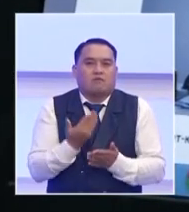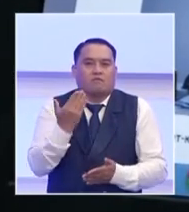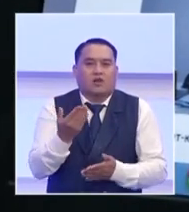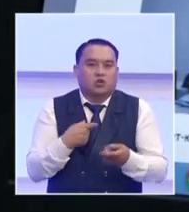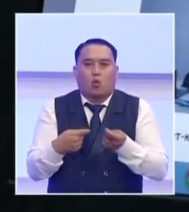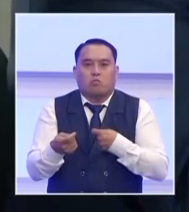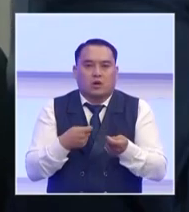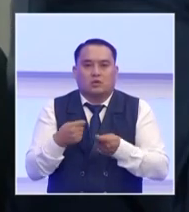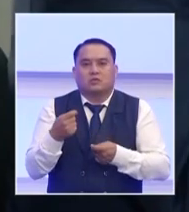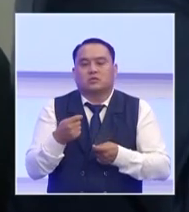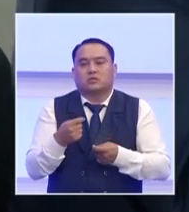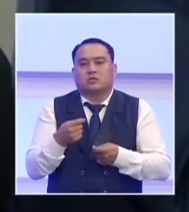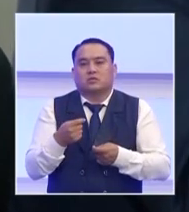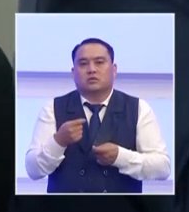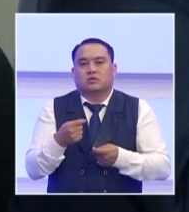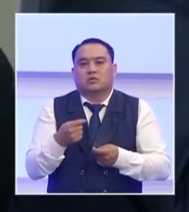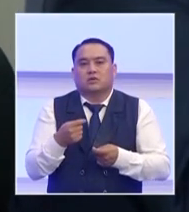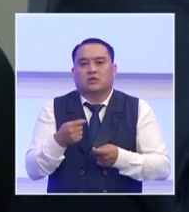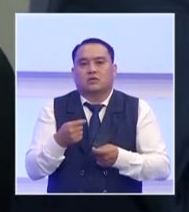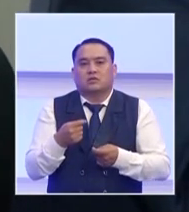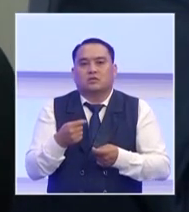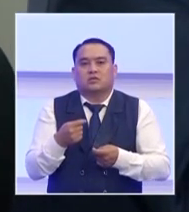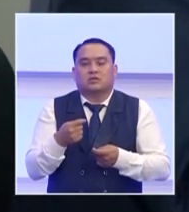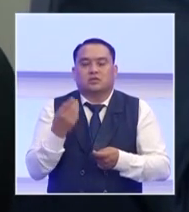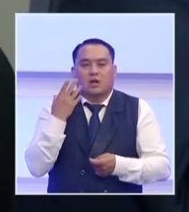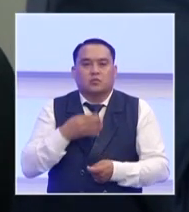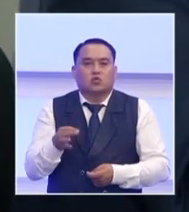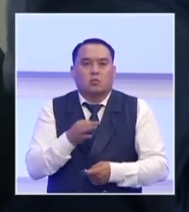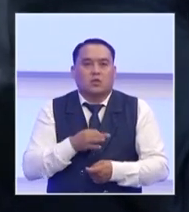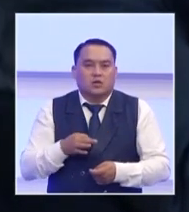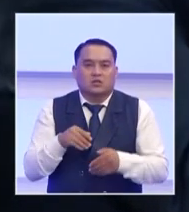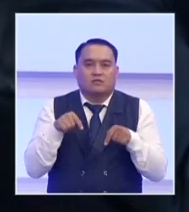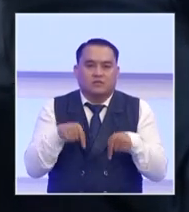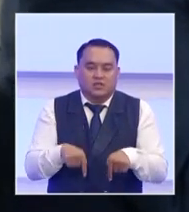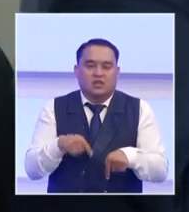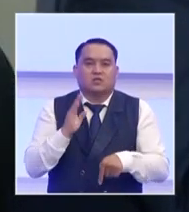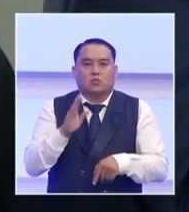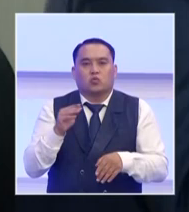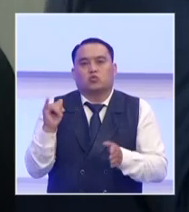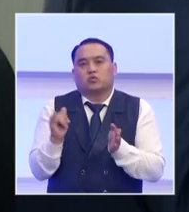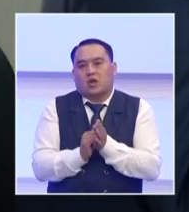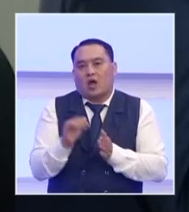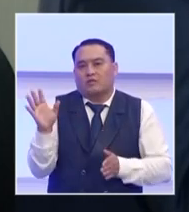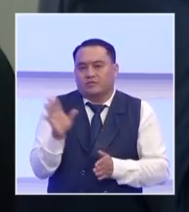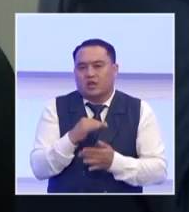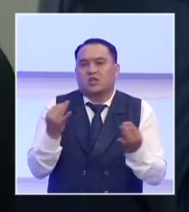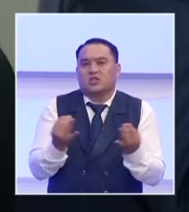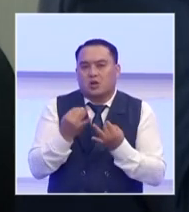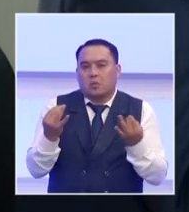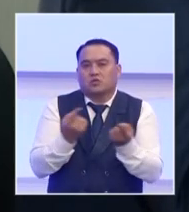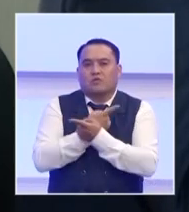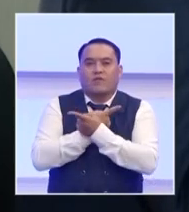управления эта страница управление цифровых технологий алматинской области здесь размещена вся интересующая информация